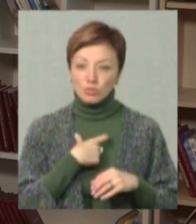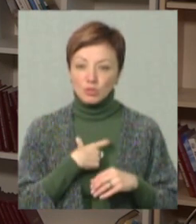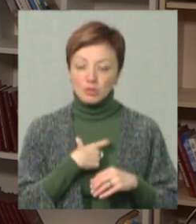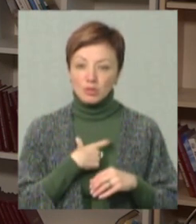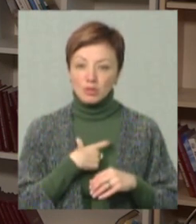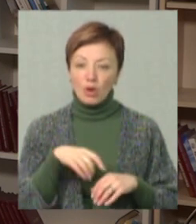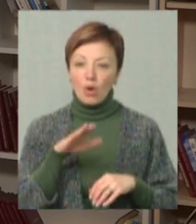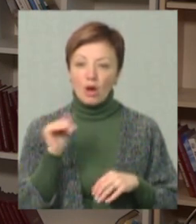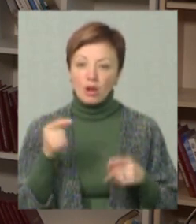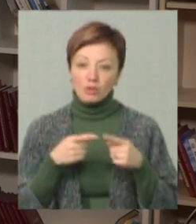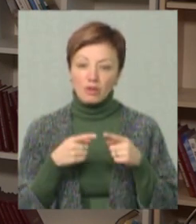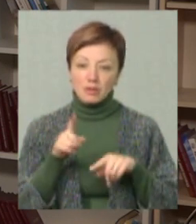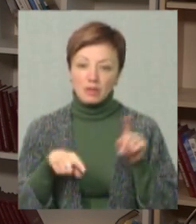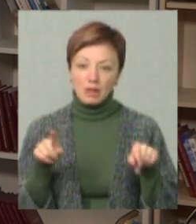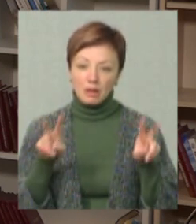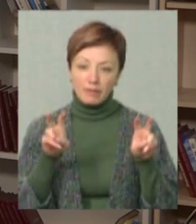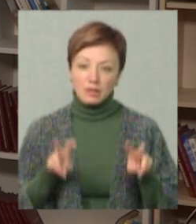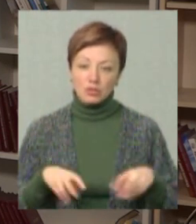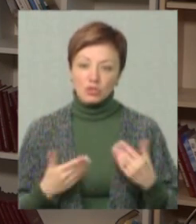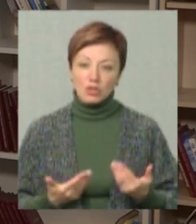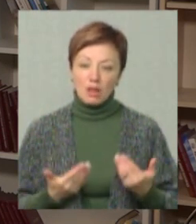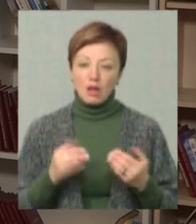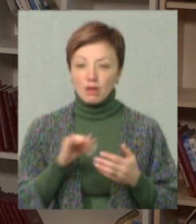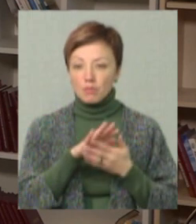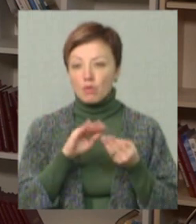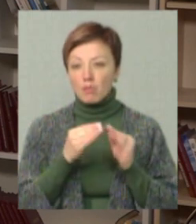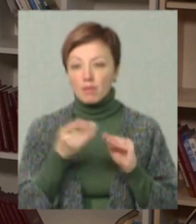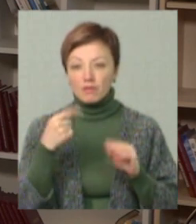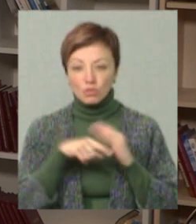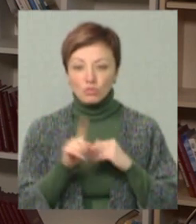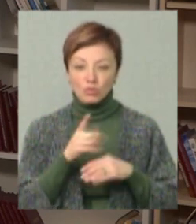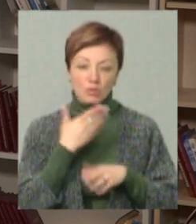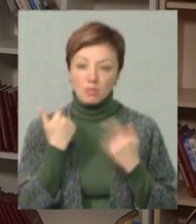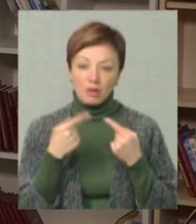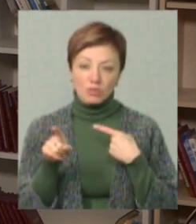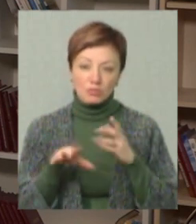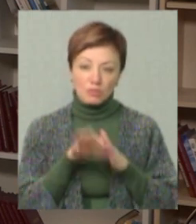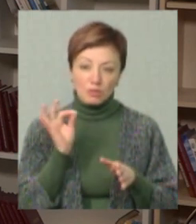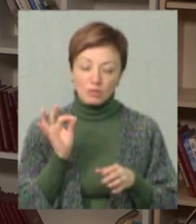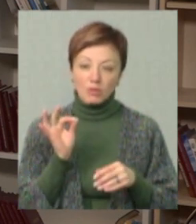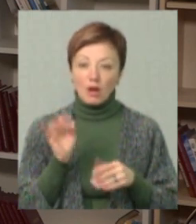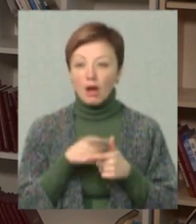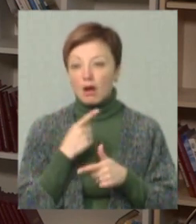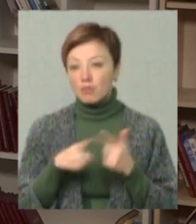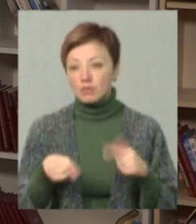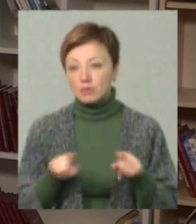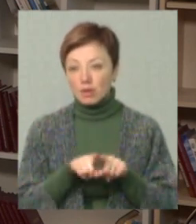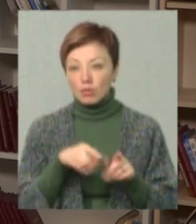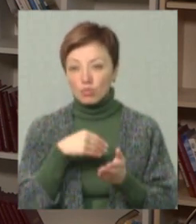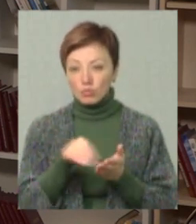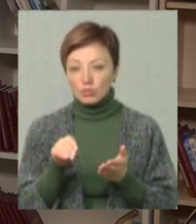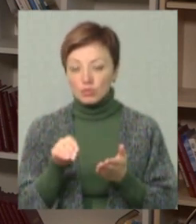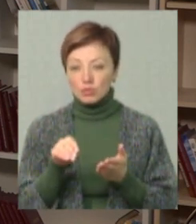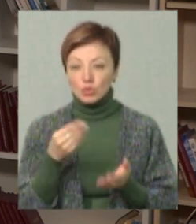немає альтернатив, оскільки або ось так ти купуєш дорого, або ні. І окрім того, ми чули,